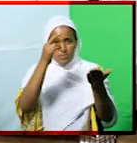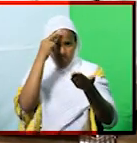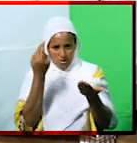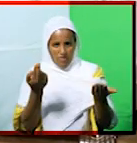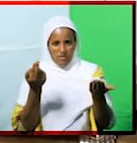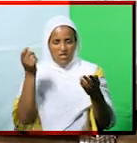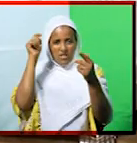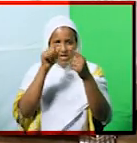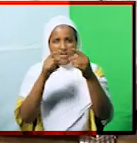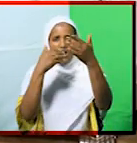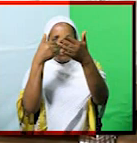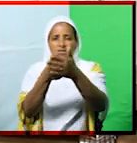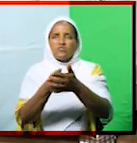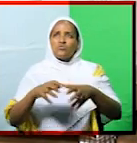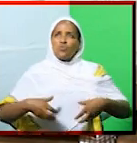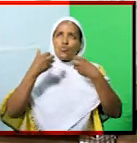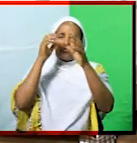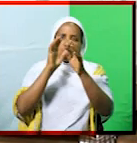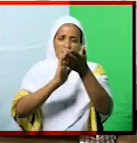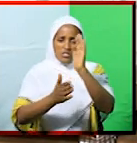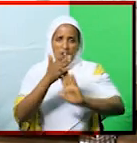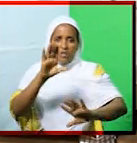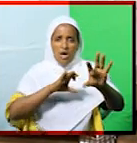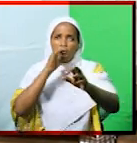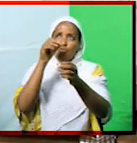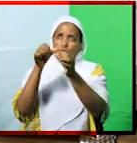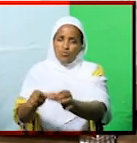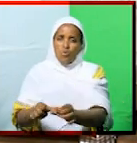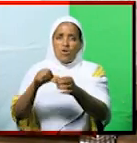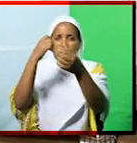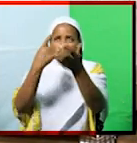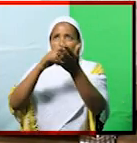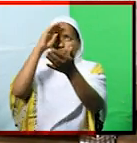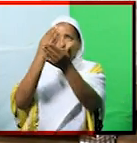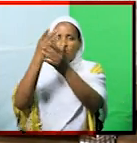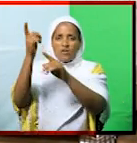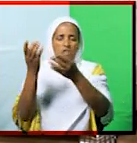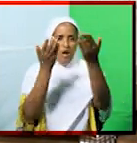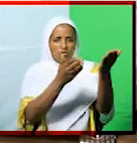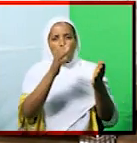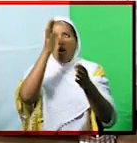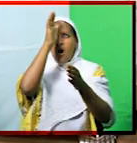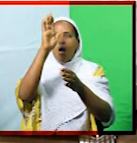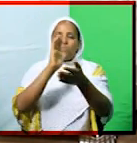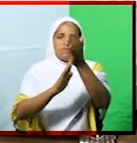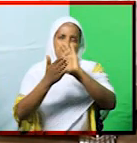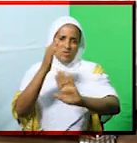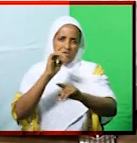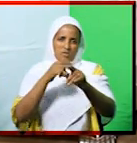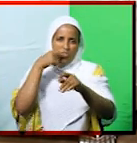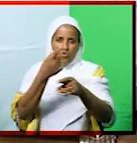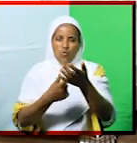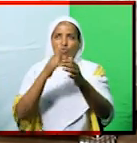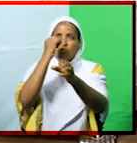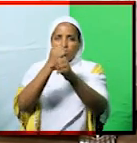ጓለማያ ውሳሉ ታባያ ሰምክርሶ ወልደ ማርያም ወልደ ጓለማያው ግን ራሱን የሚያስጠጋበት የለም ራሱ የሚለው እነዚህ ሁሉ የካሳ